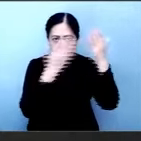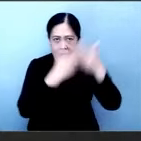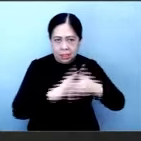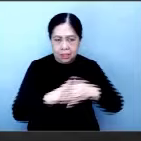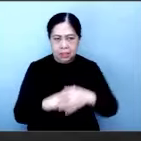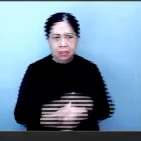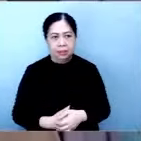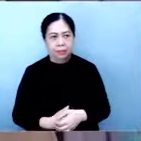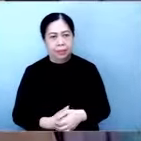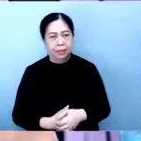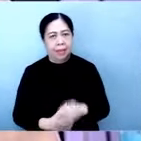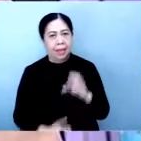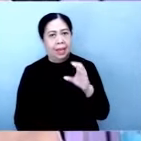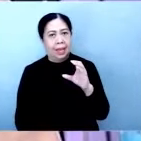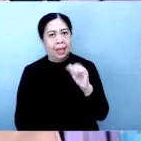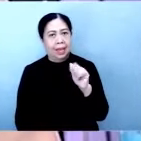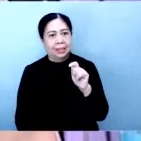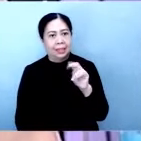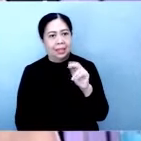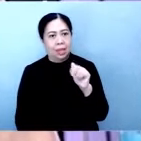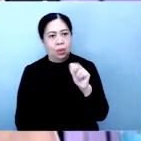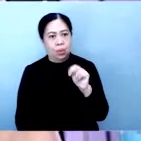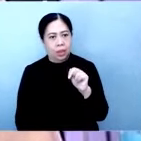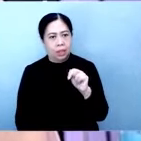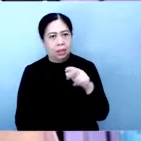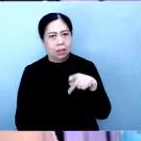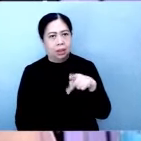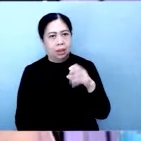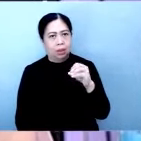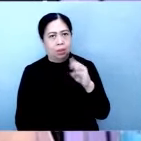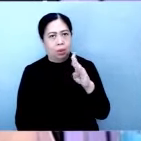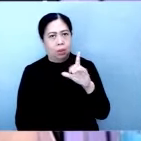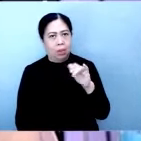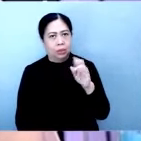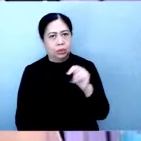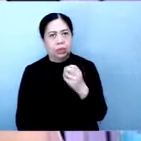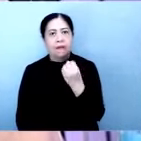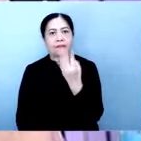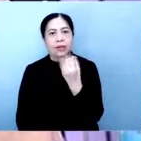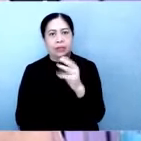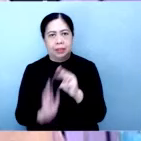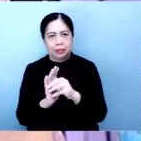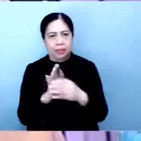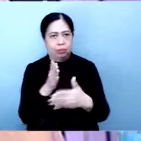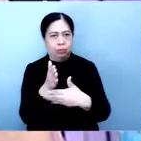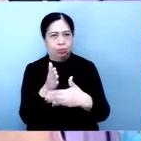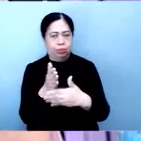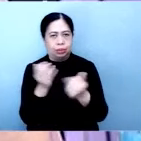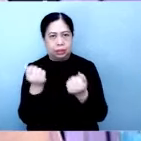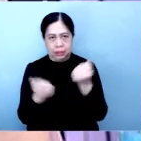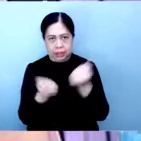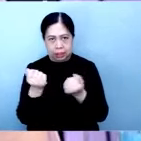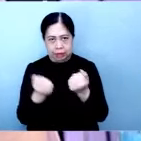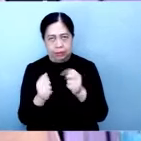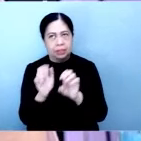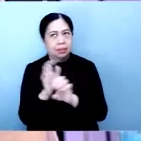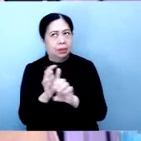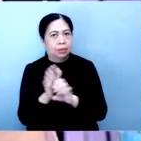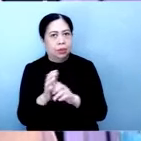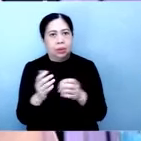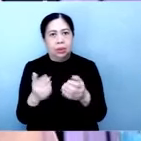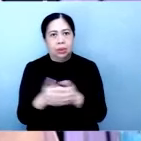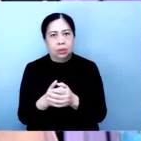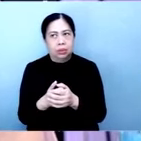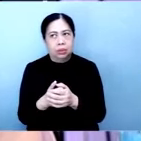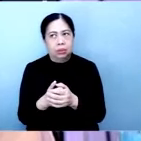Ang Katanawan poblasyon, ito Mulanay poblasyon po kasi, 15 minutes drive yan. So kung let's say for example, para